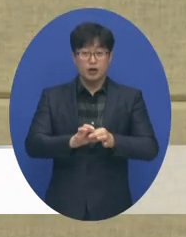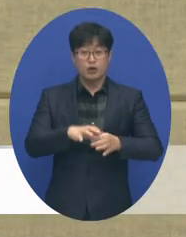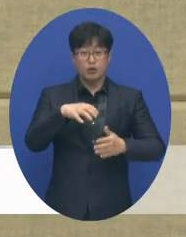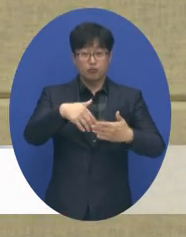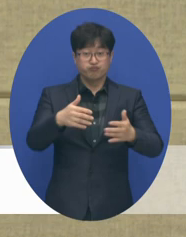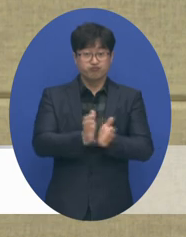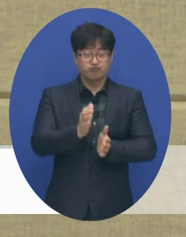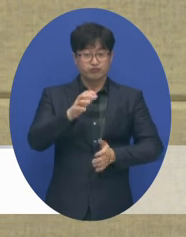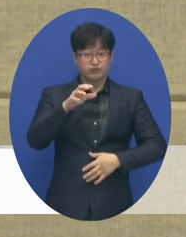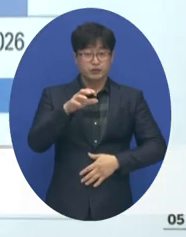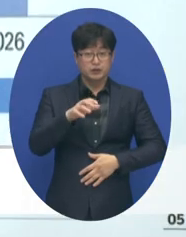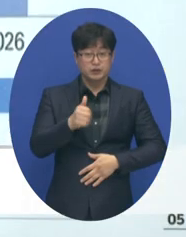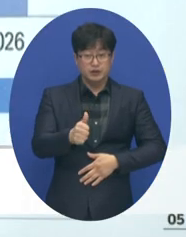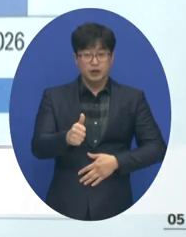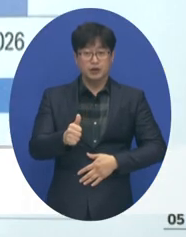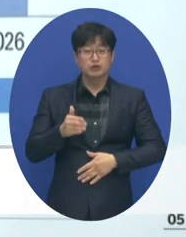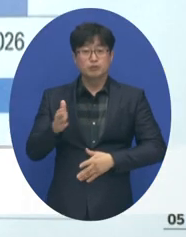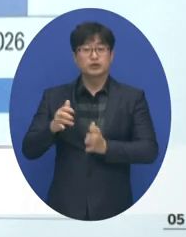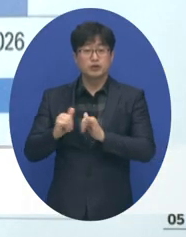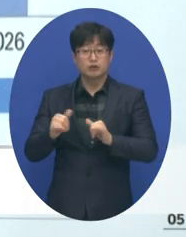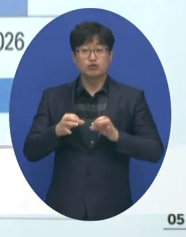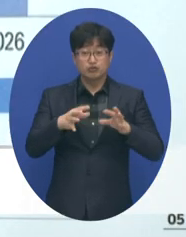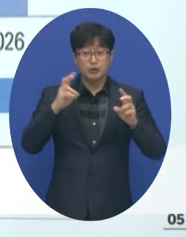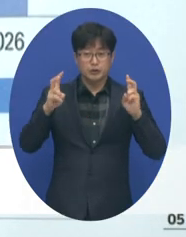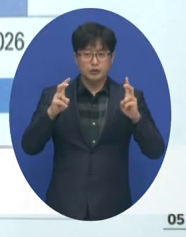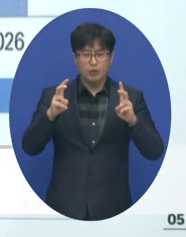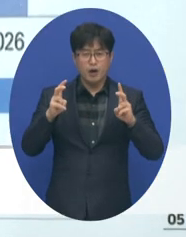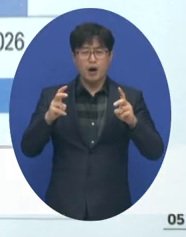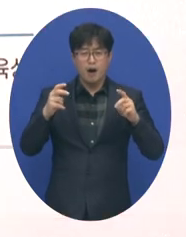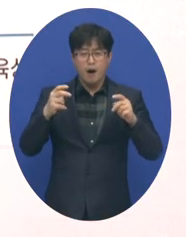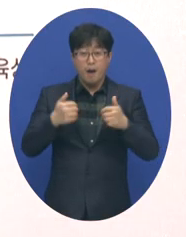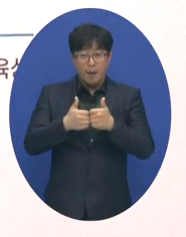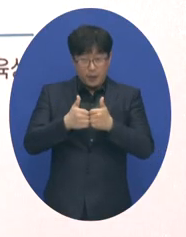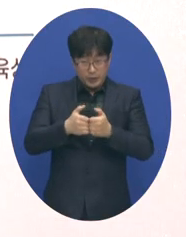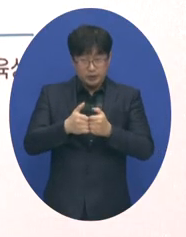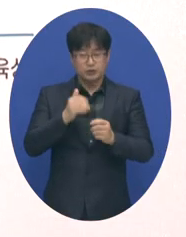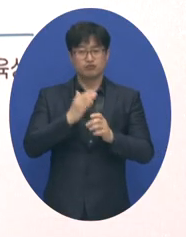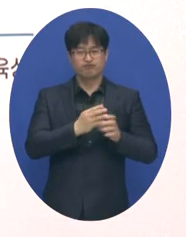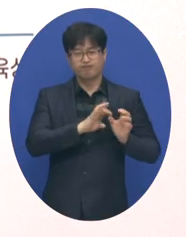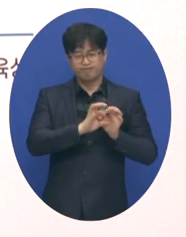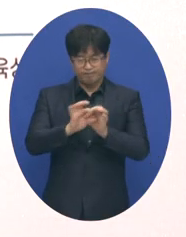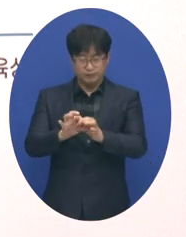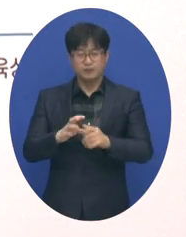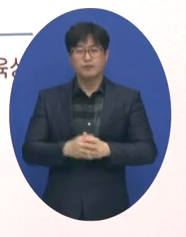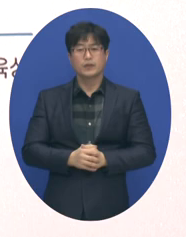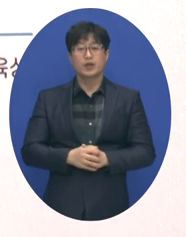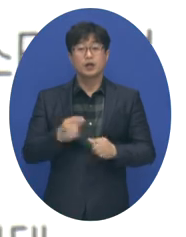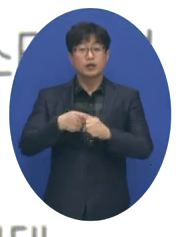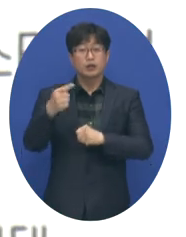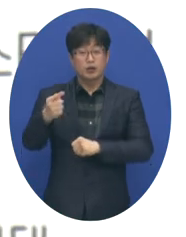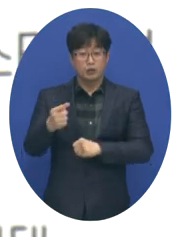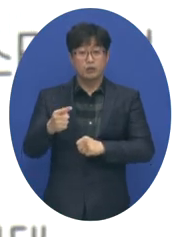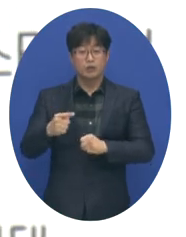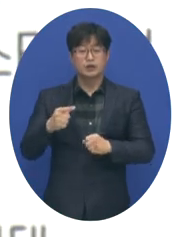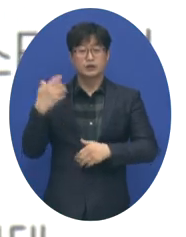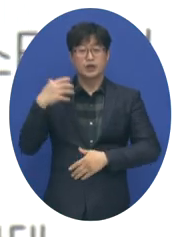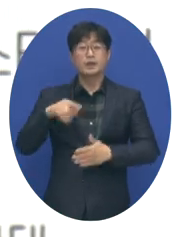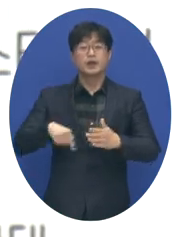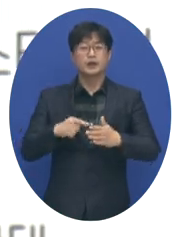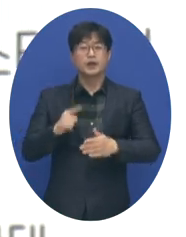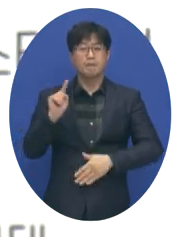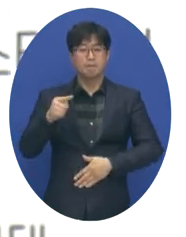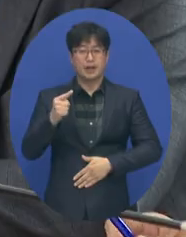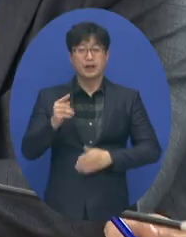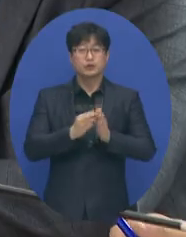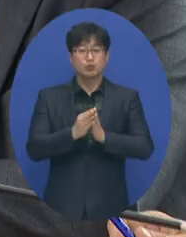산하 공공기관, 전문가, 돈의 투자 기업들과 머리를 맞대며 박차를 가해왔습니다. 내년에도 임기 내 100조 원 이상